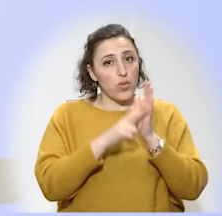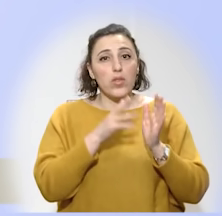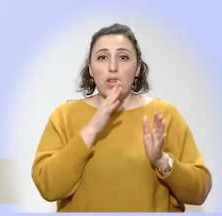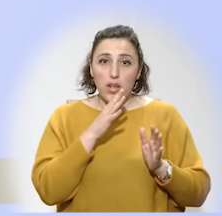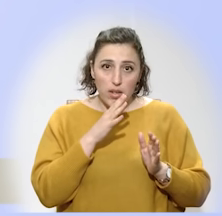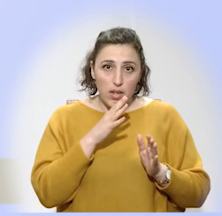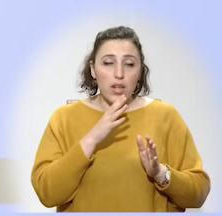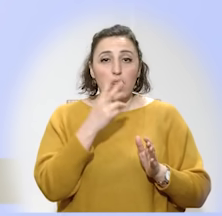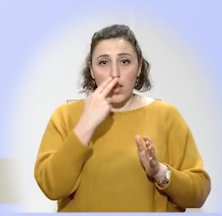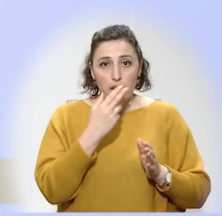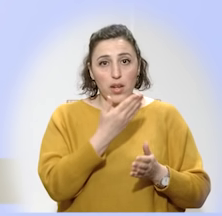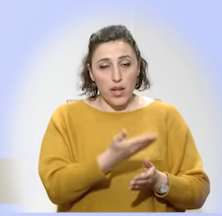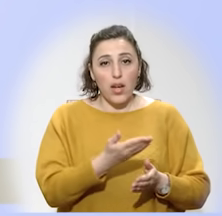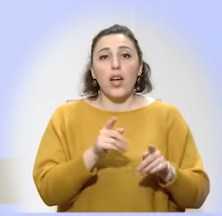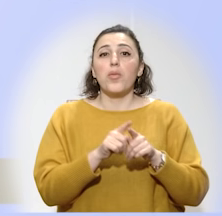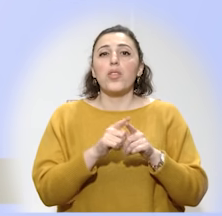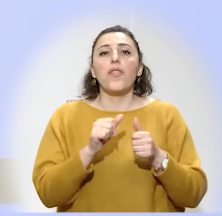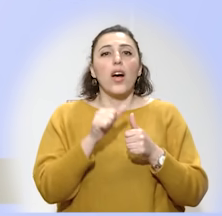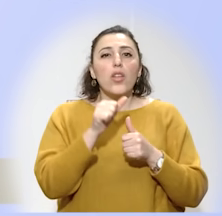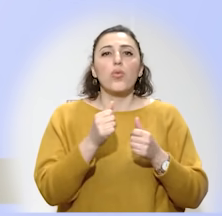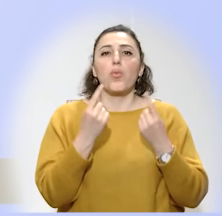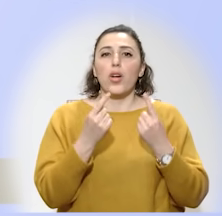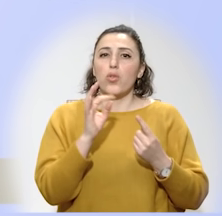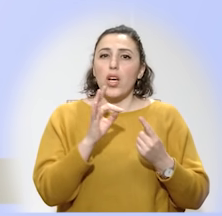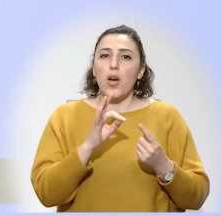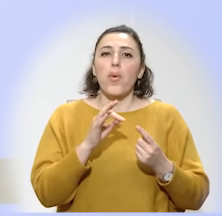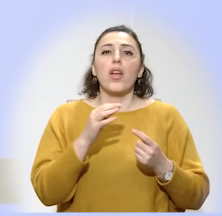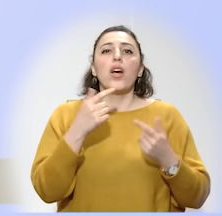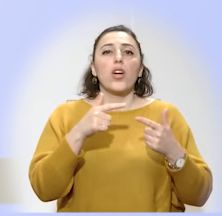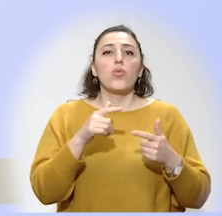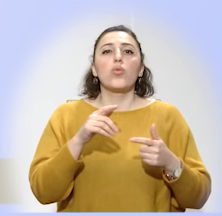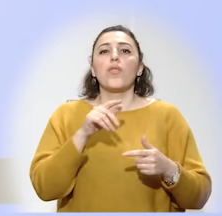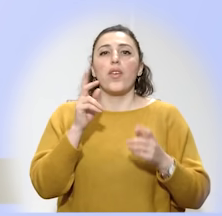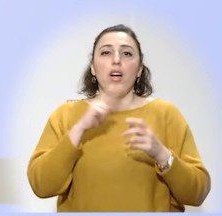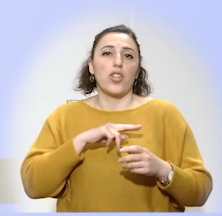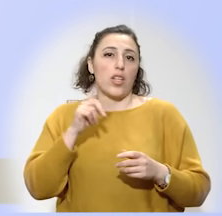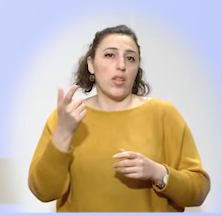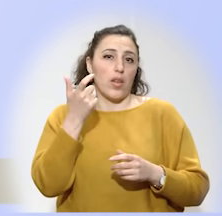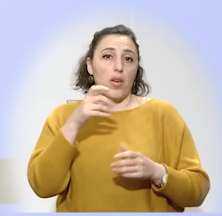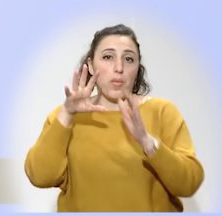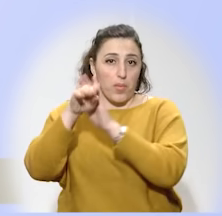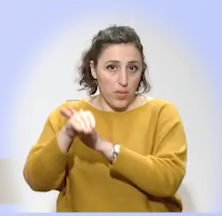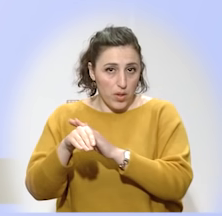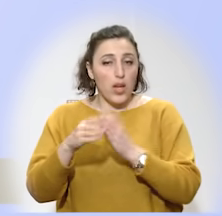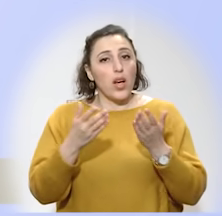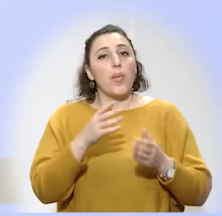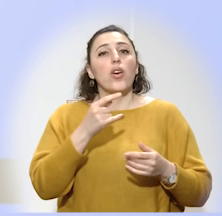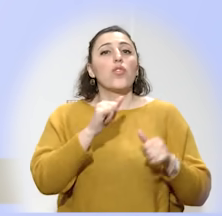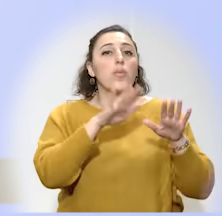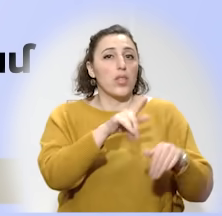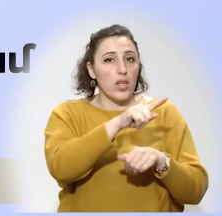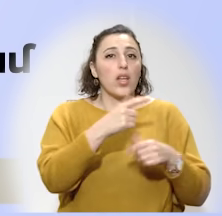աշխատանքի են ընդունվում 18 տարին չլրացած անձինք, ընտրովի պաշտոն զբաղեցնողները, ինչպես նաև պաշտոնի նշանակման համար որակավորման քննություններ հանձնած